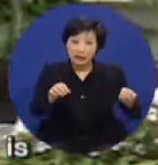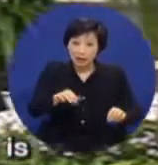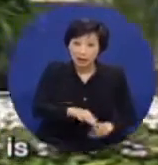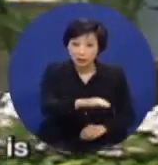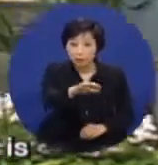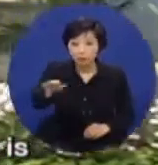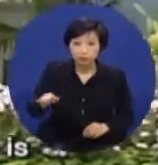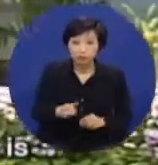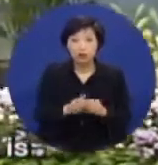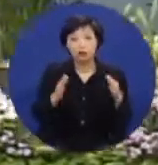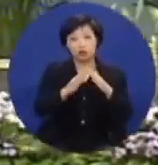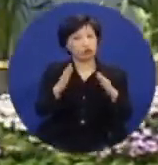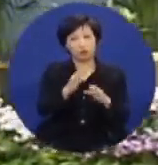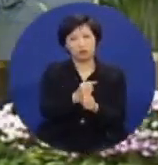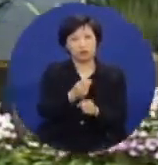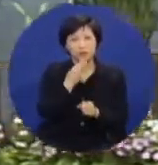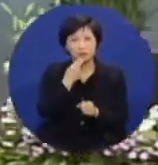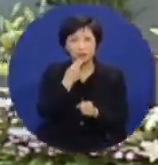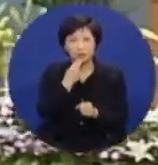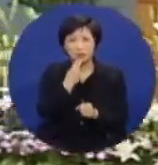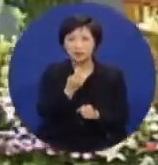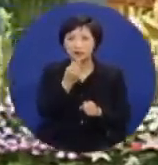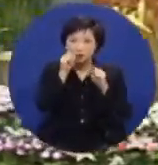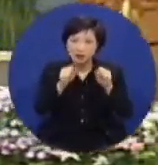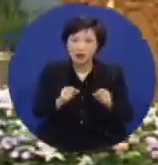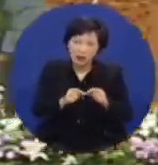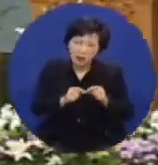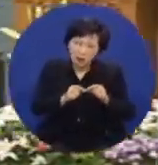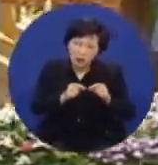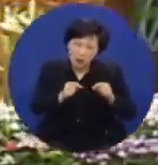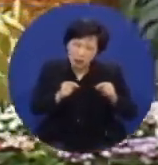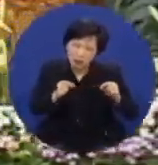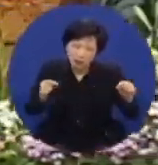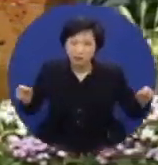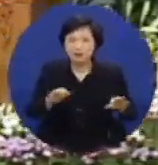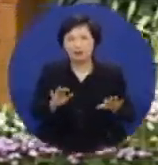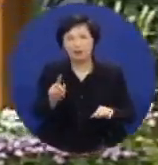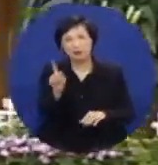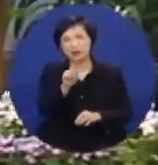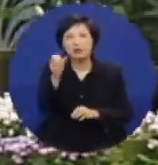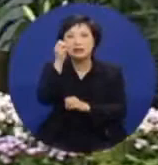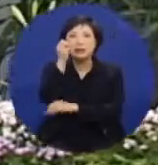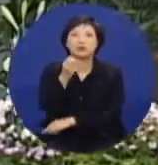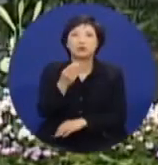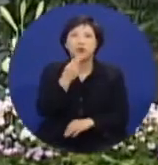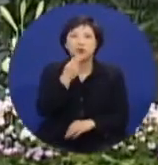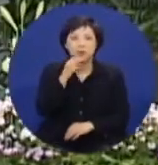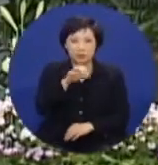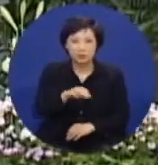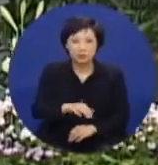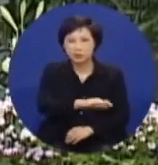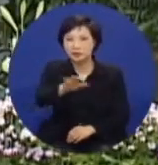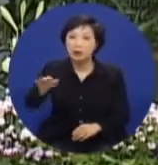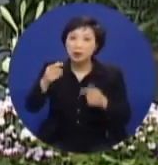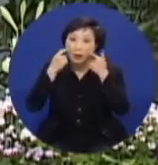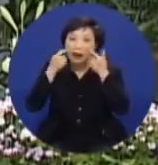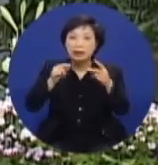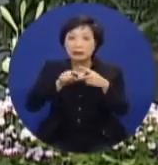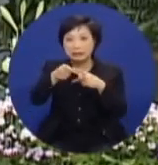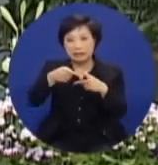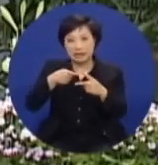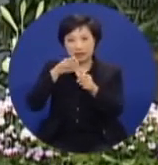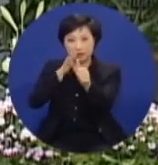수도 없고 말듯 받고 살아야 할 어떤 기초 2 없는 곳임을 오른 분명히 이해